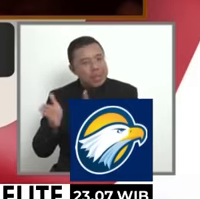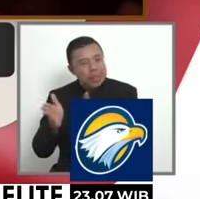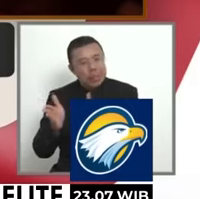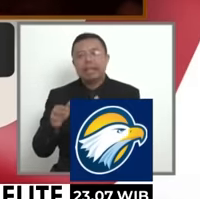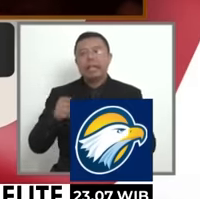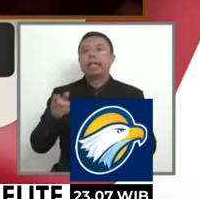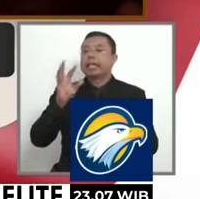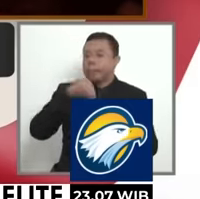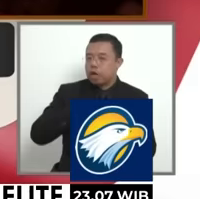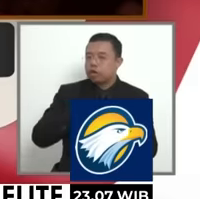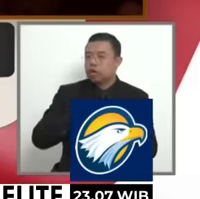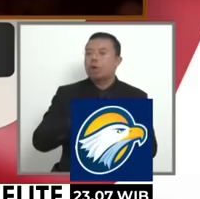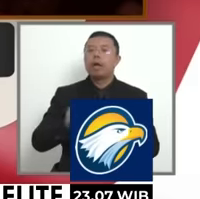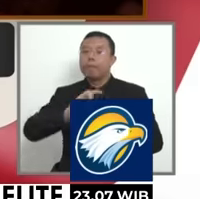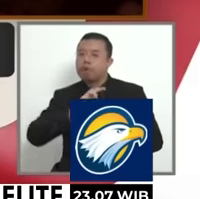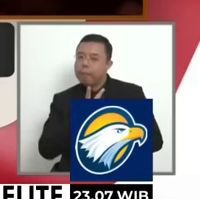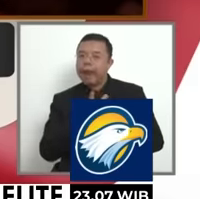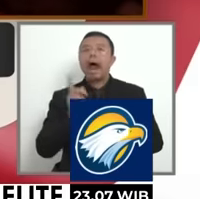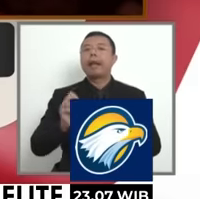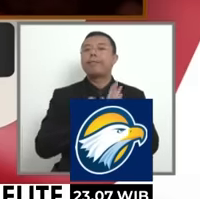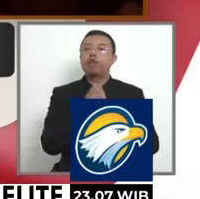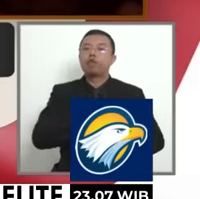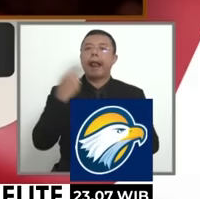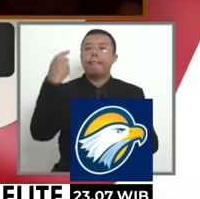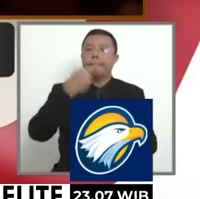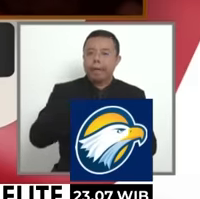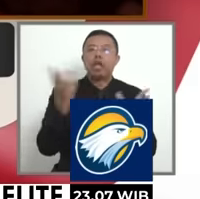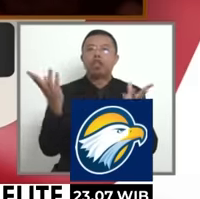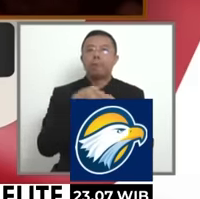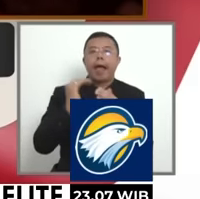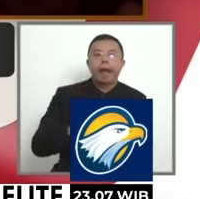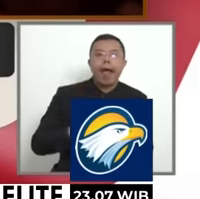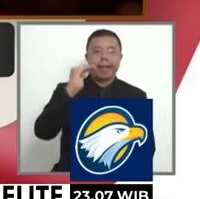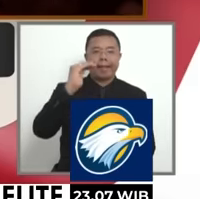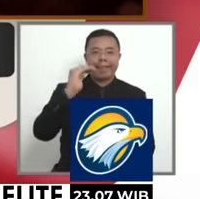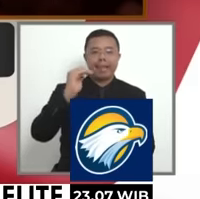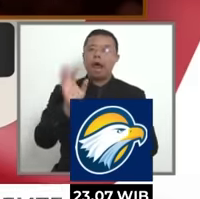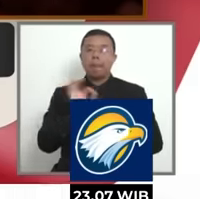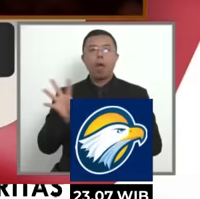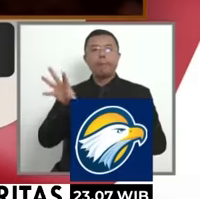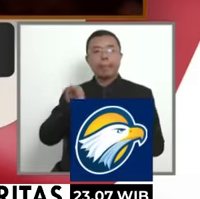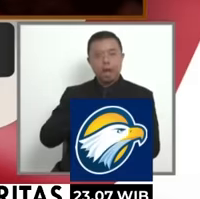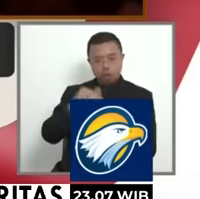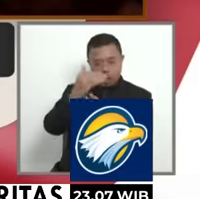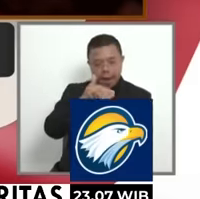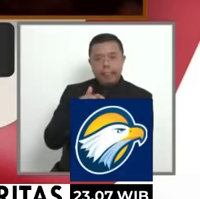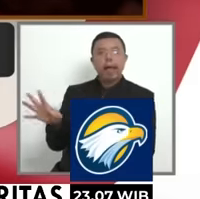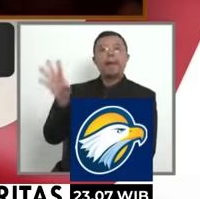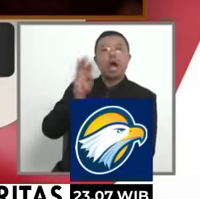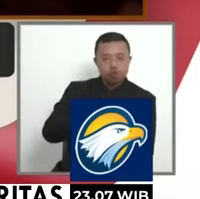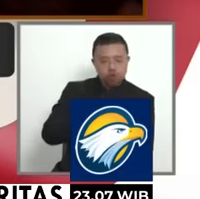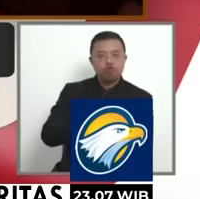bagian dari perubahan adalah Bansos plus angkanya ditingkatkan yang belum masuk Masih miskin